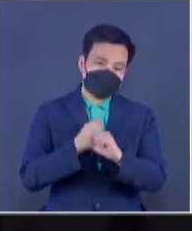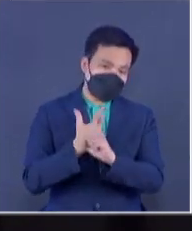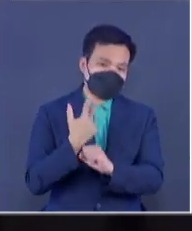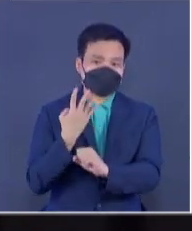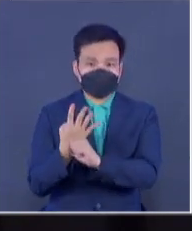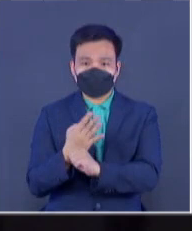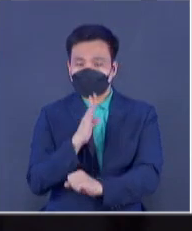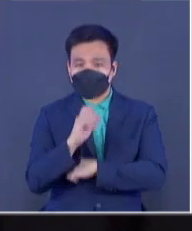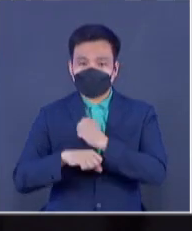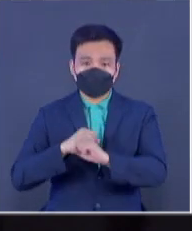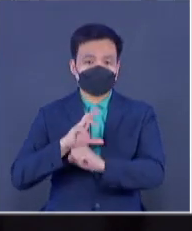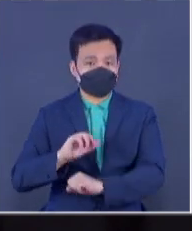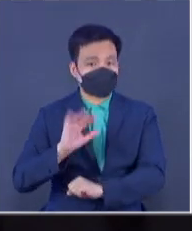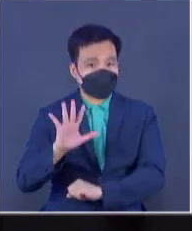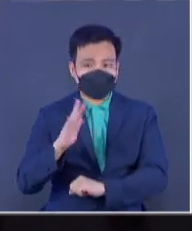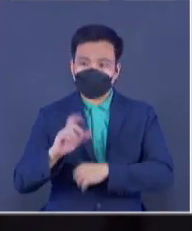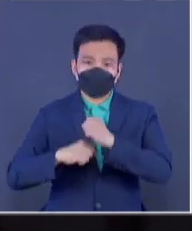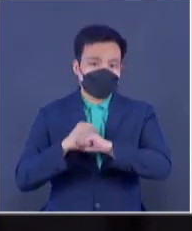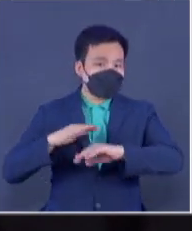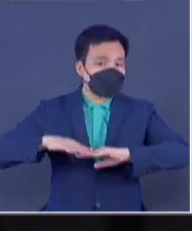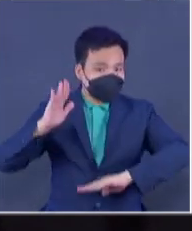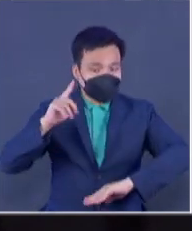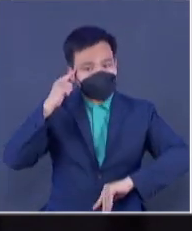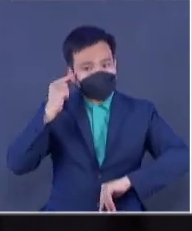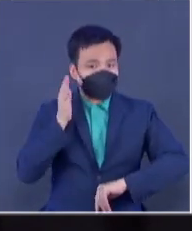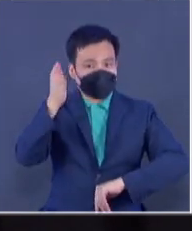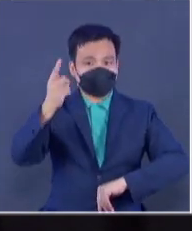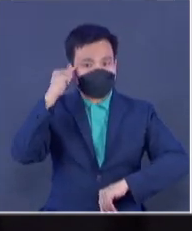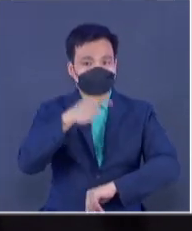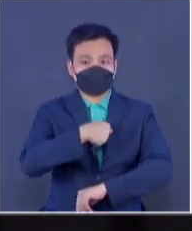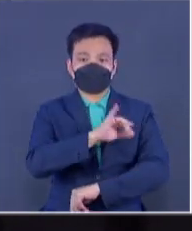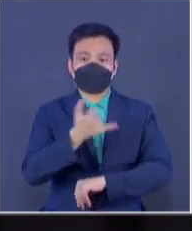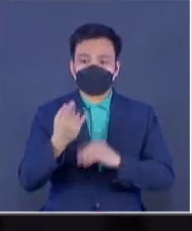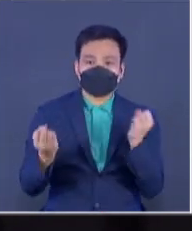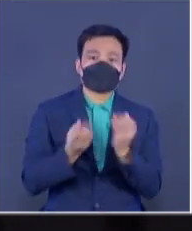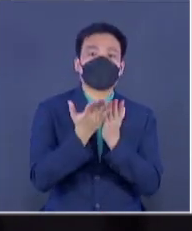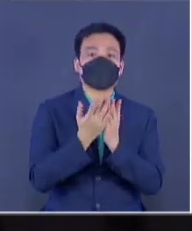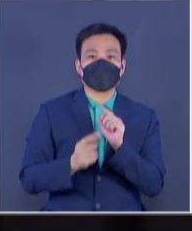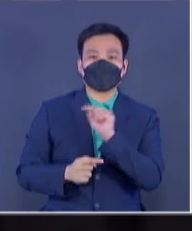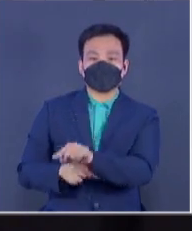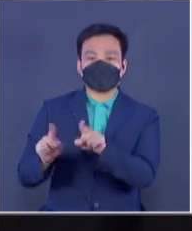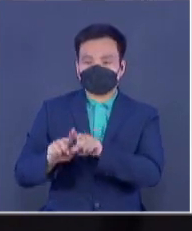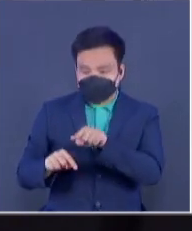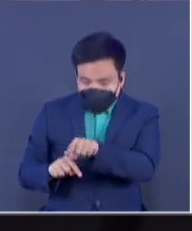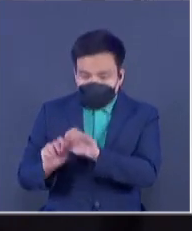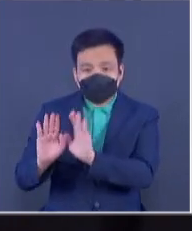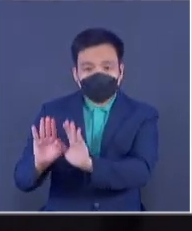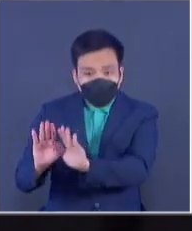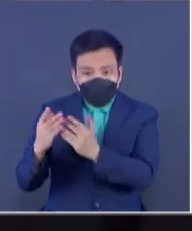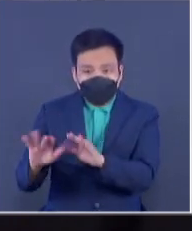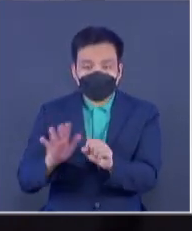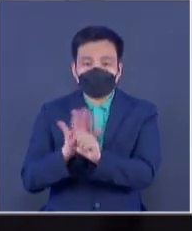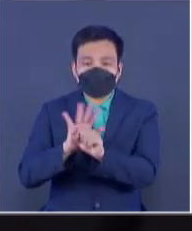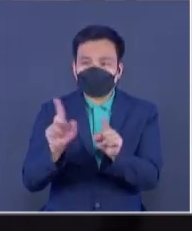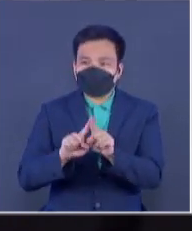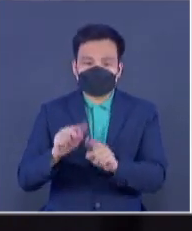ถ้ามันจะ 35แล้วถ้าจะเกิดอะไรขึ้นมาแล้วก็ยังมีตรงนี้เก็บไว้ก็เหมือนซื้อประกันไปก่อนพอไปตรวจแล้วก็